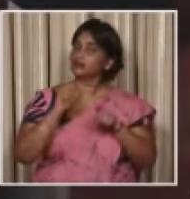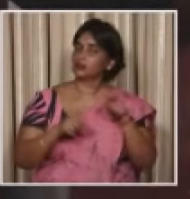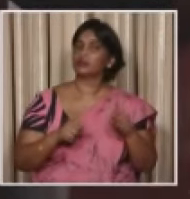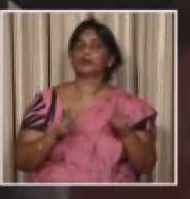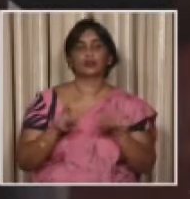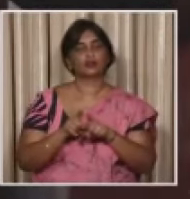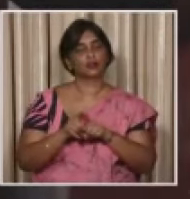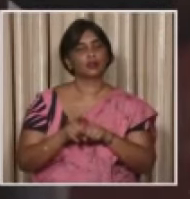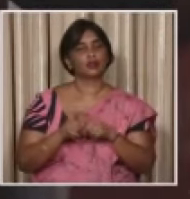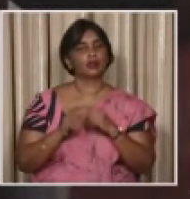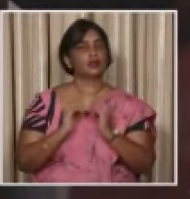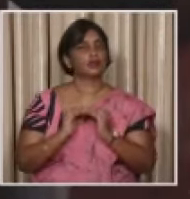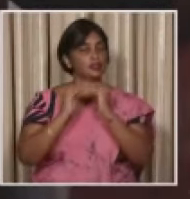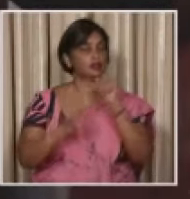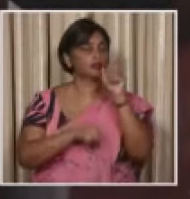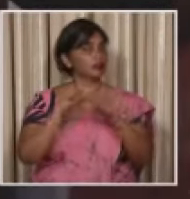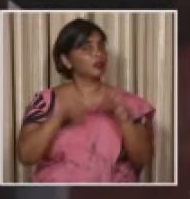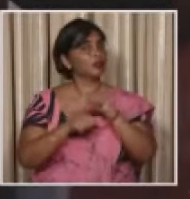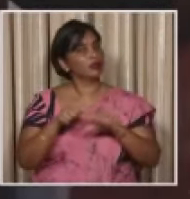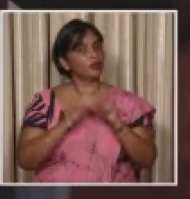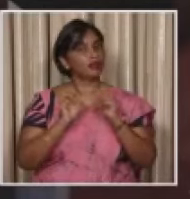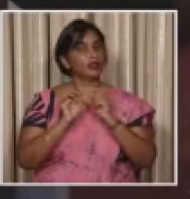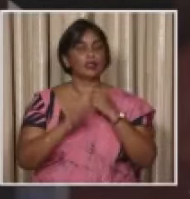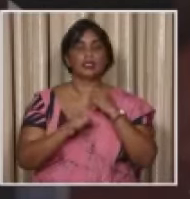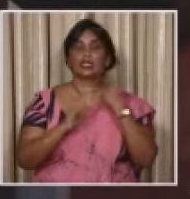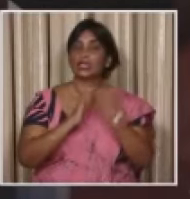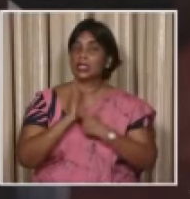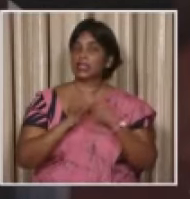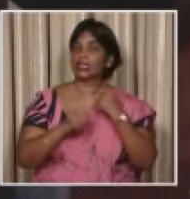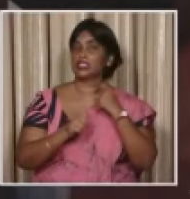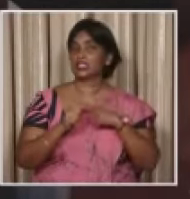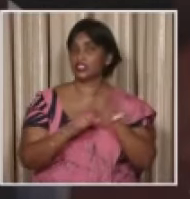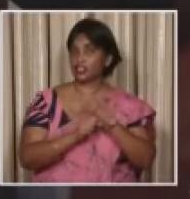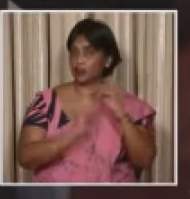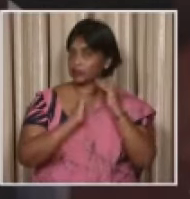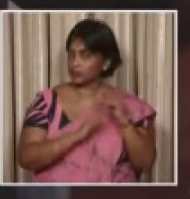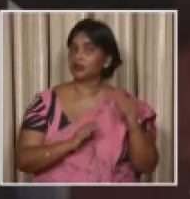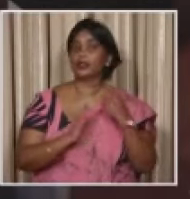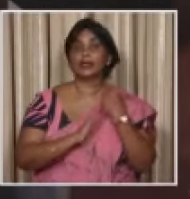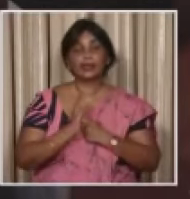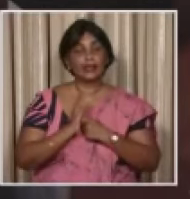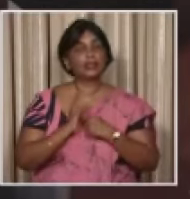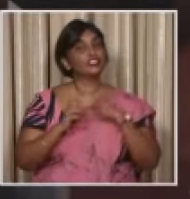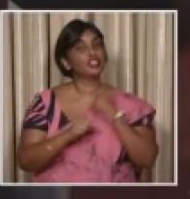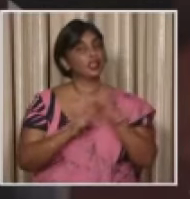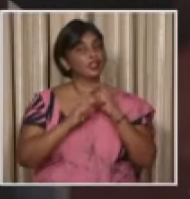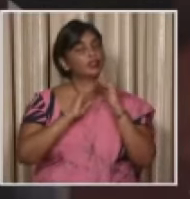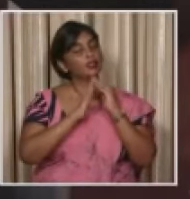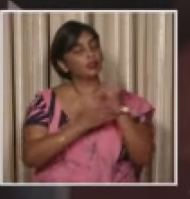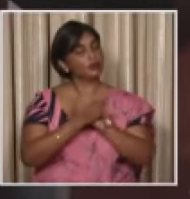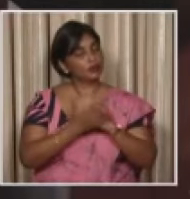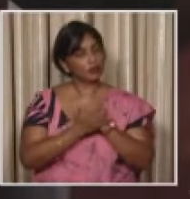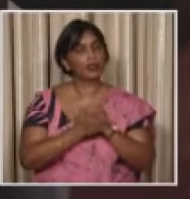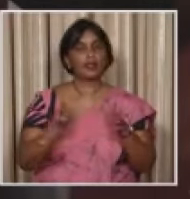ඒ වගේම අපේ තියෙන සංවර්ධන නියෝජිත ආයතන කෙටුම්පත් නීති කෙටුම්පත් කාර්යාලයේ සියලුම නිලධාරීන්ට නීතිපති දෙපාර්තමේන්තුවේ සියලු